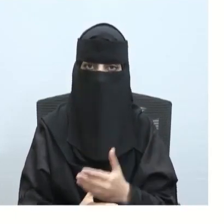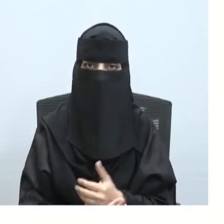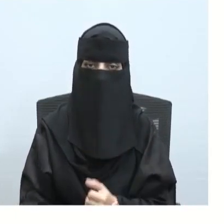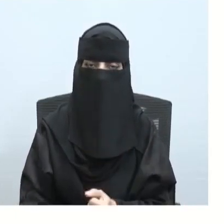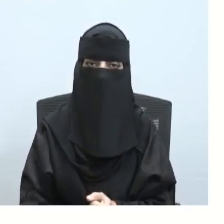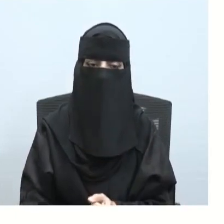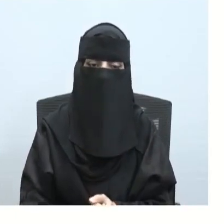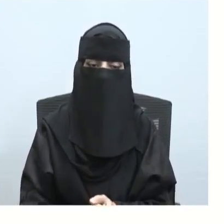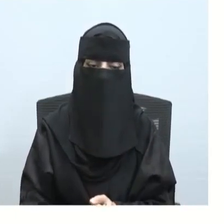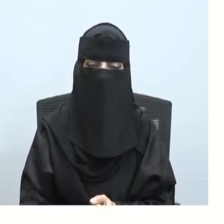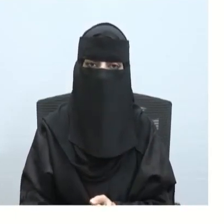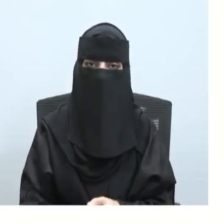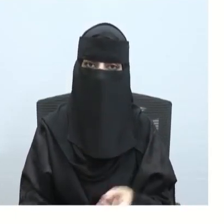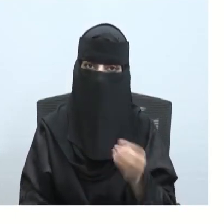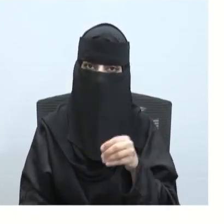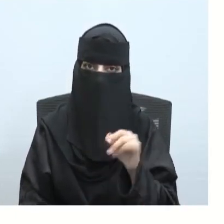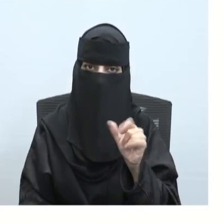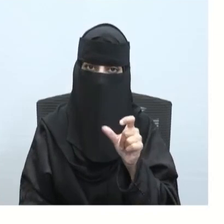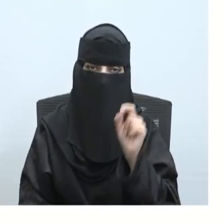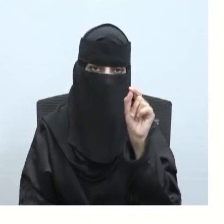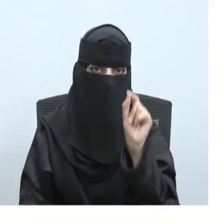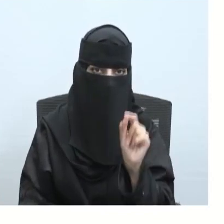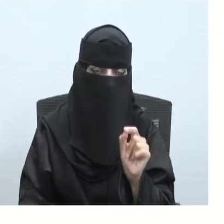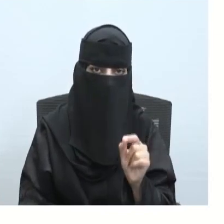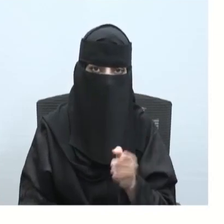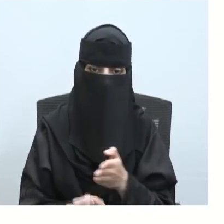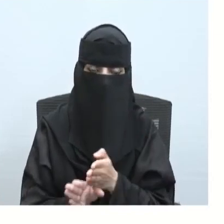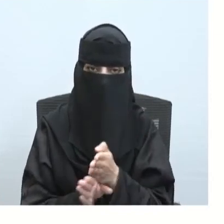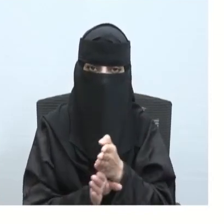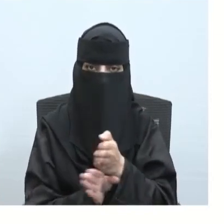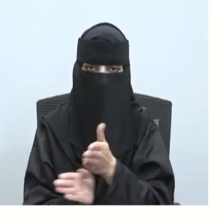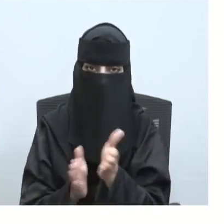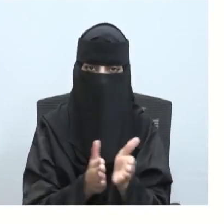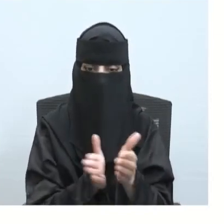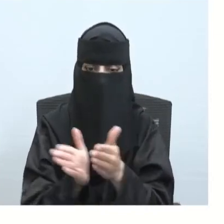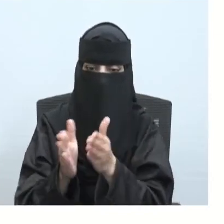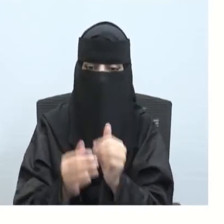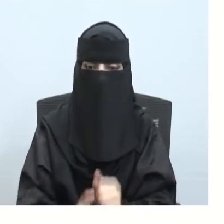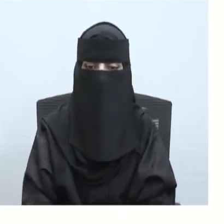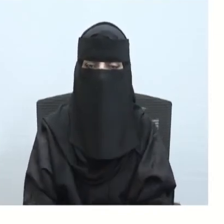وإضافة المزيد من أو علامات على المسار.